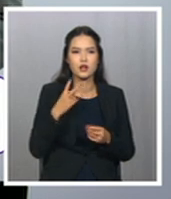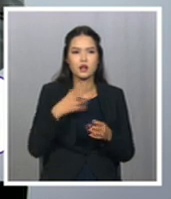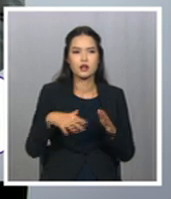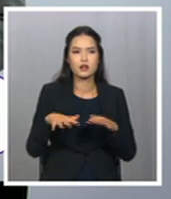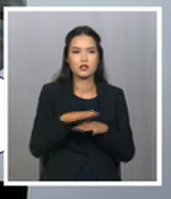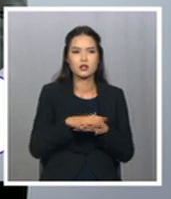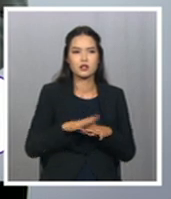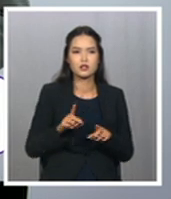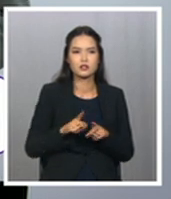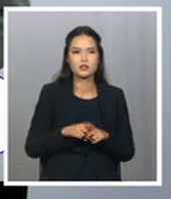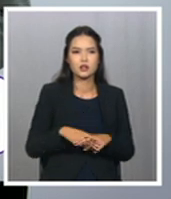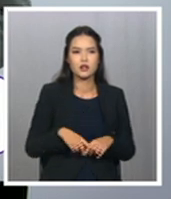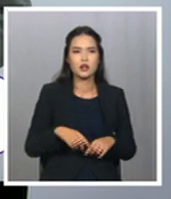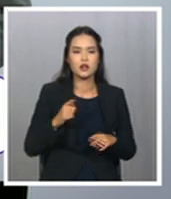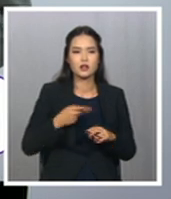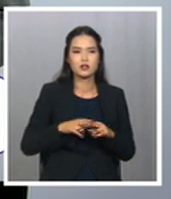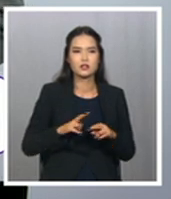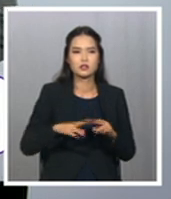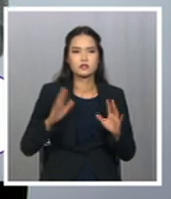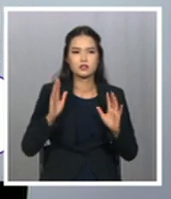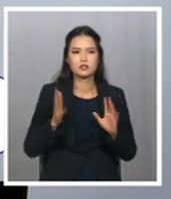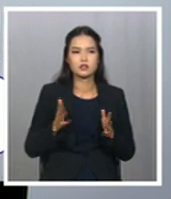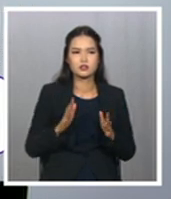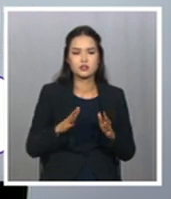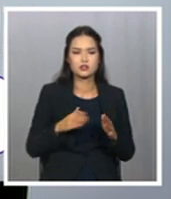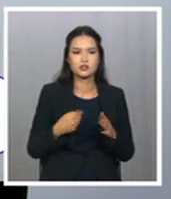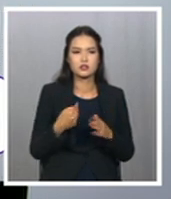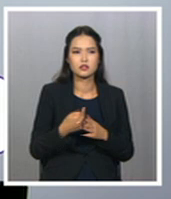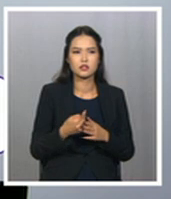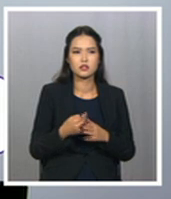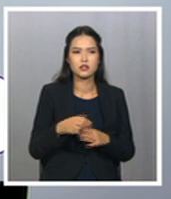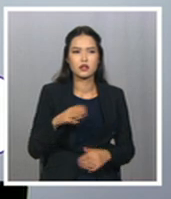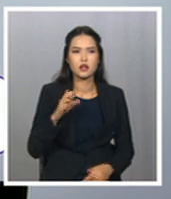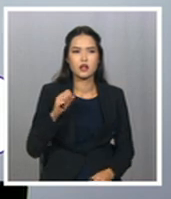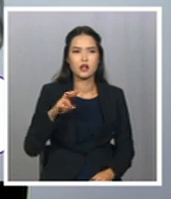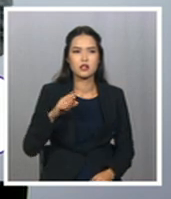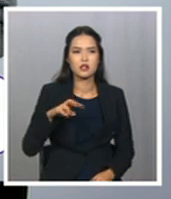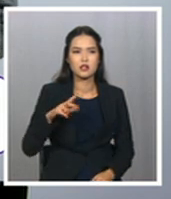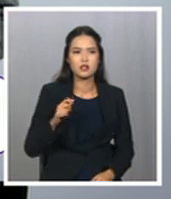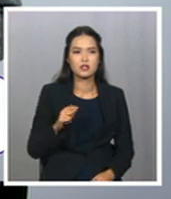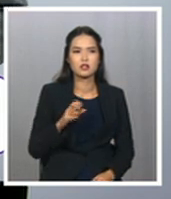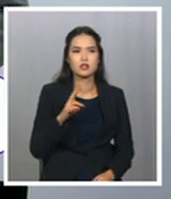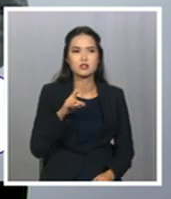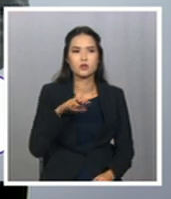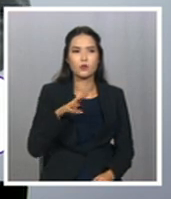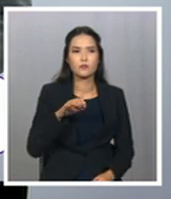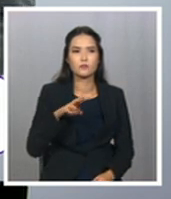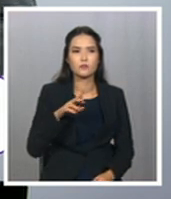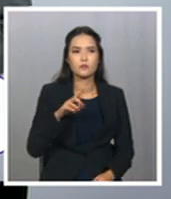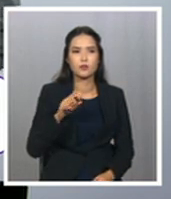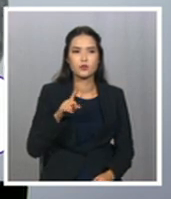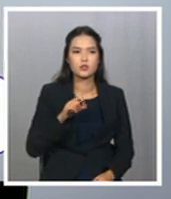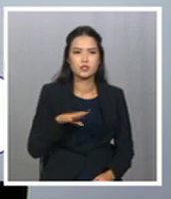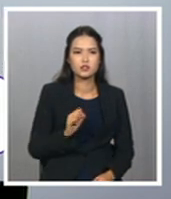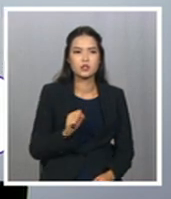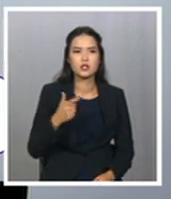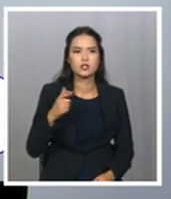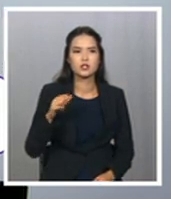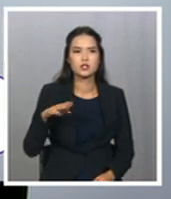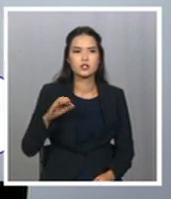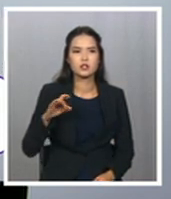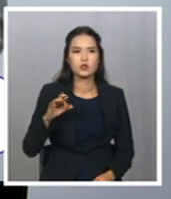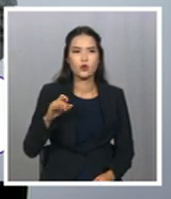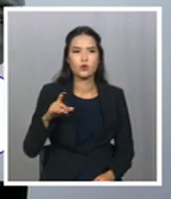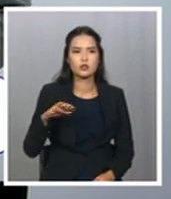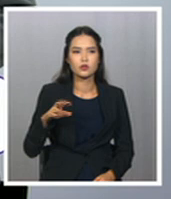аталады. Осы аллельді гендердің болуына байланысты даралар гомозиготалы және гетерозиготалы болып келеді.